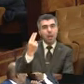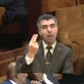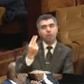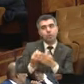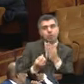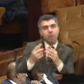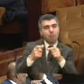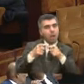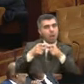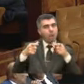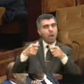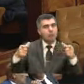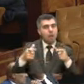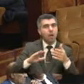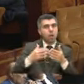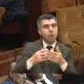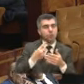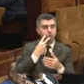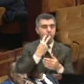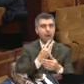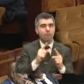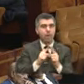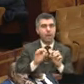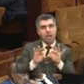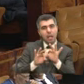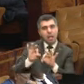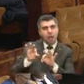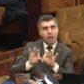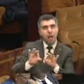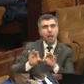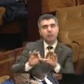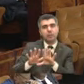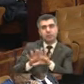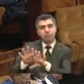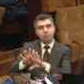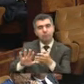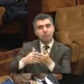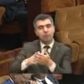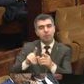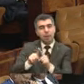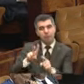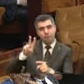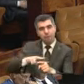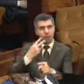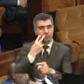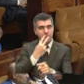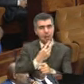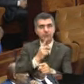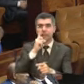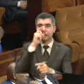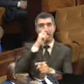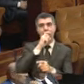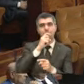ولا يتوسع، ولا لأن الواقع سيد الوزير هذه الإجراءات اللي هضرتوا عليها وهذه المساطر اللي هضرتوا عليها سيد الوزير الواقع يفندها. علاش؟ لأن كنلقاو تلقاو نسبه